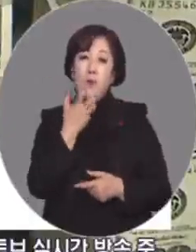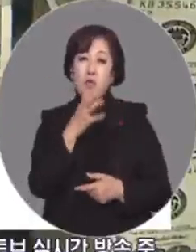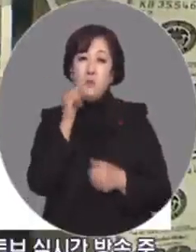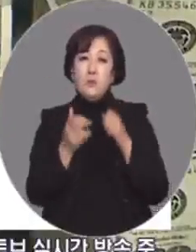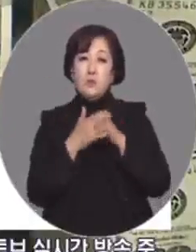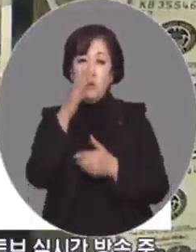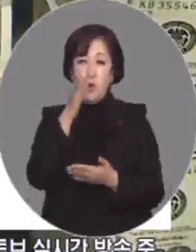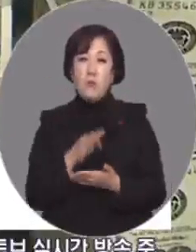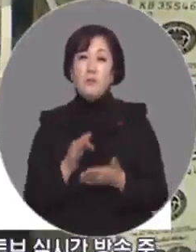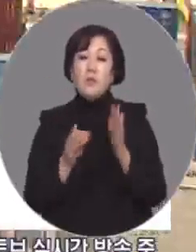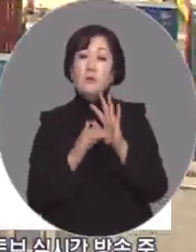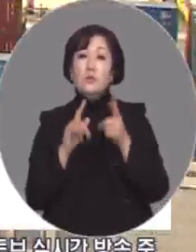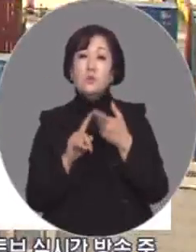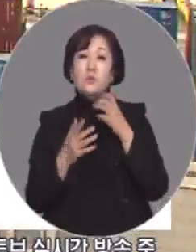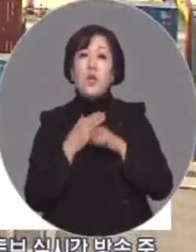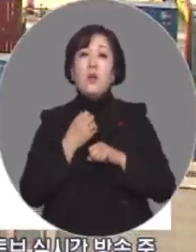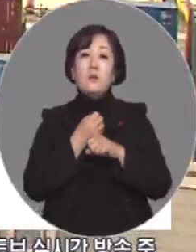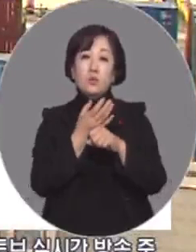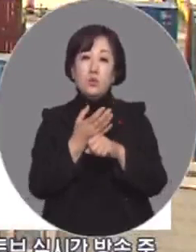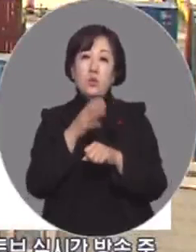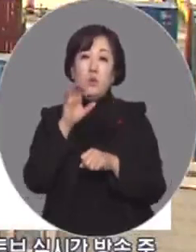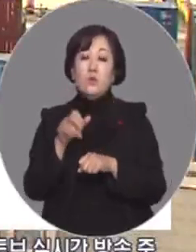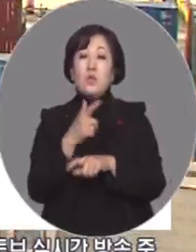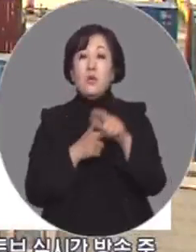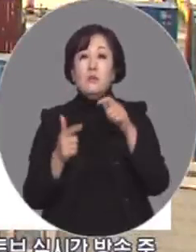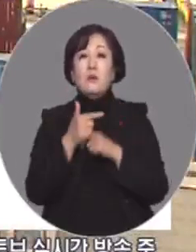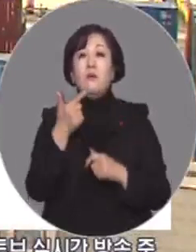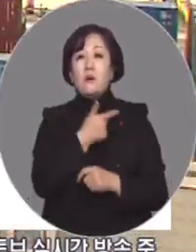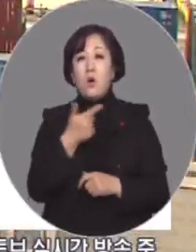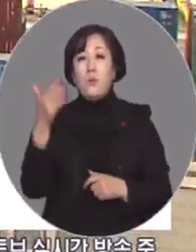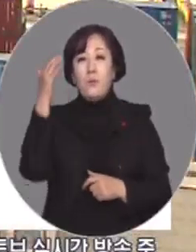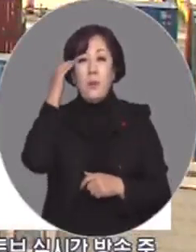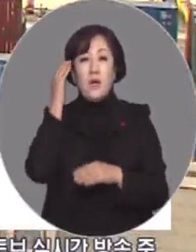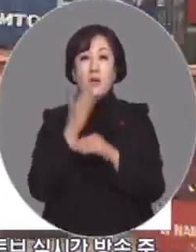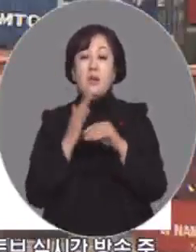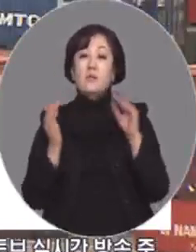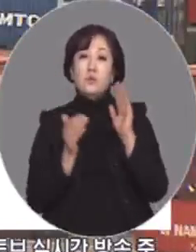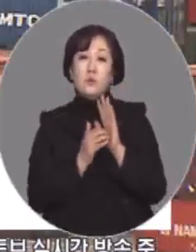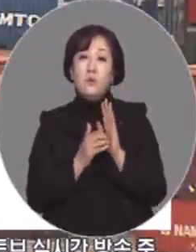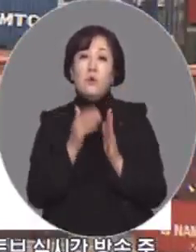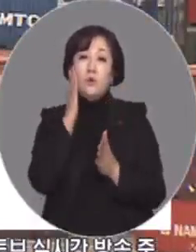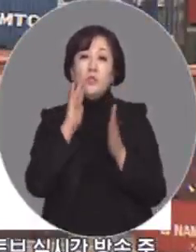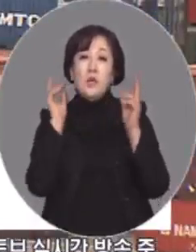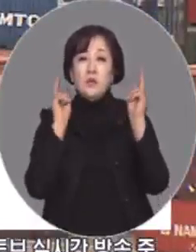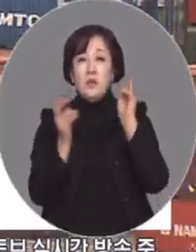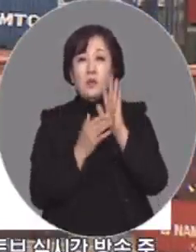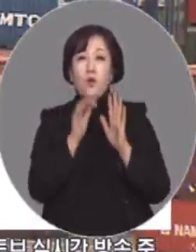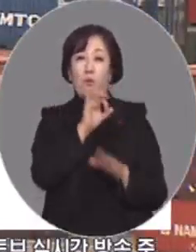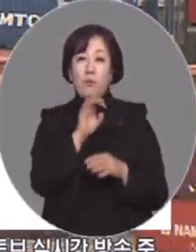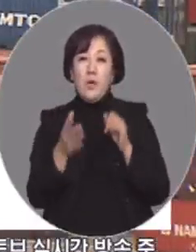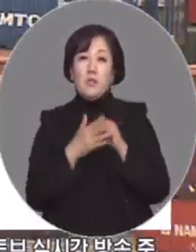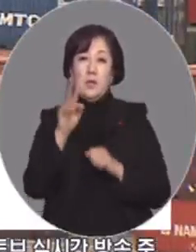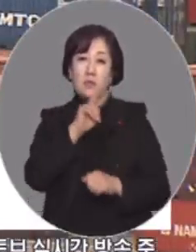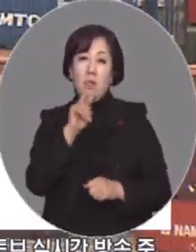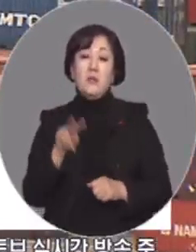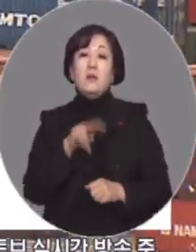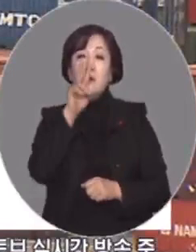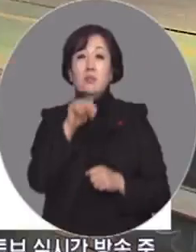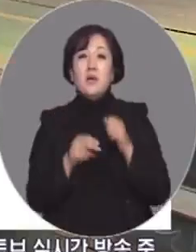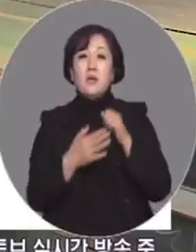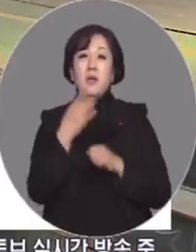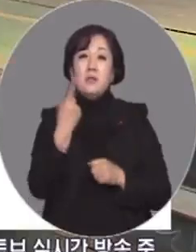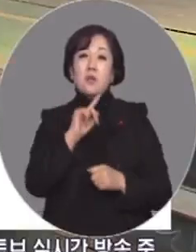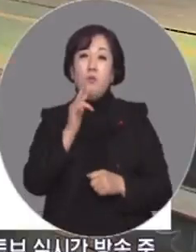급락하면서 수출 기업의 또 다른 내관이 되고 있습니다. 울산 지역 기업들은 달러당 1089.5원